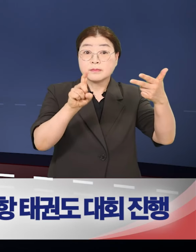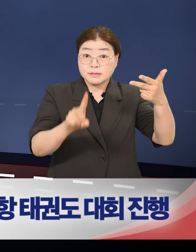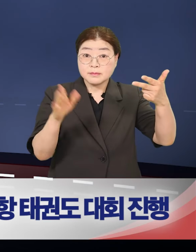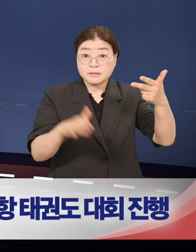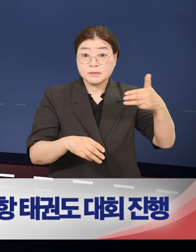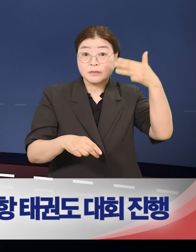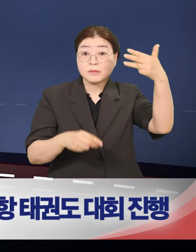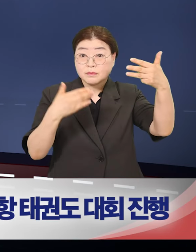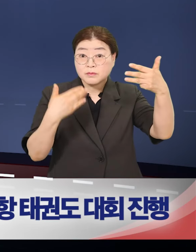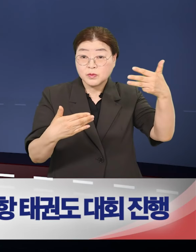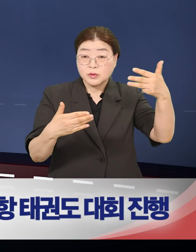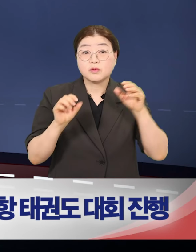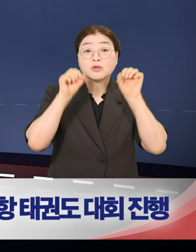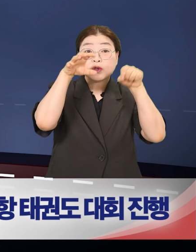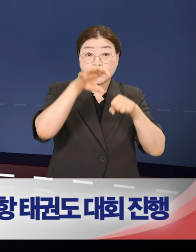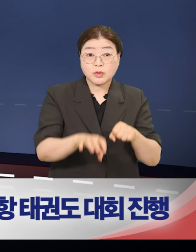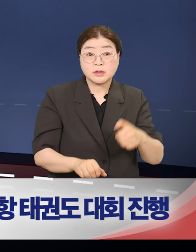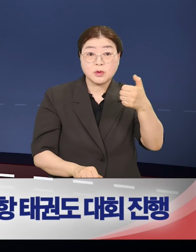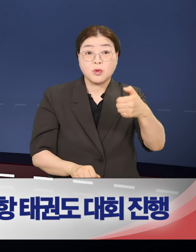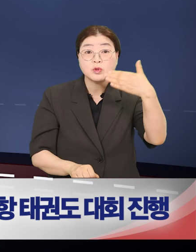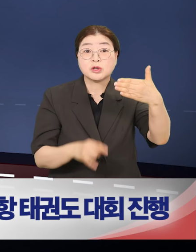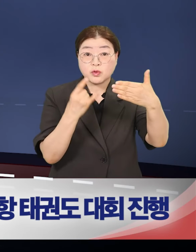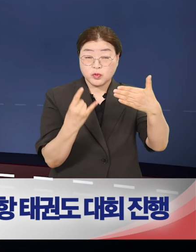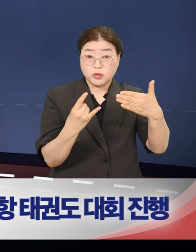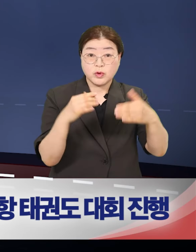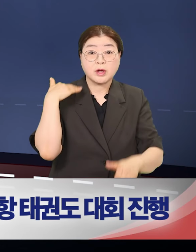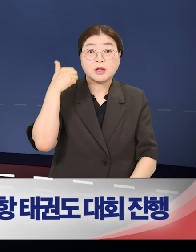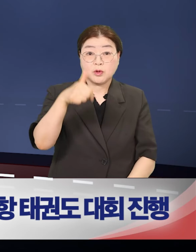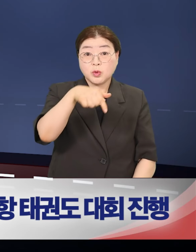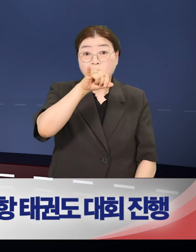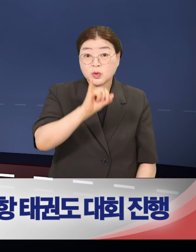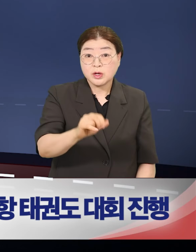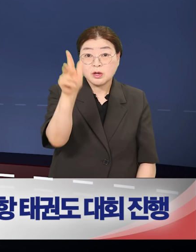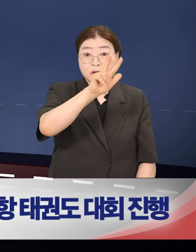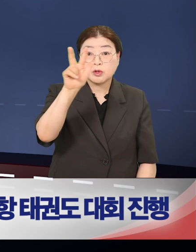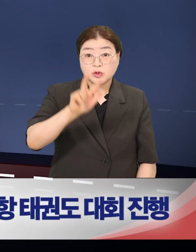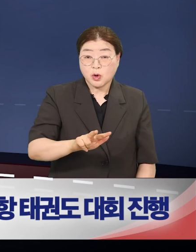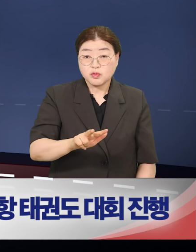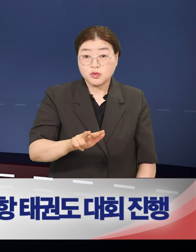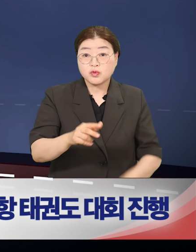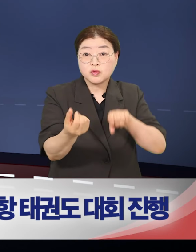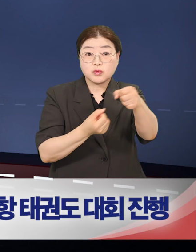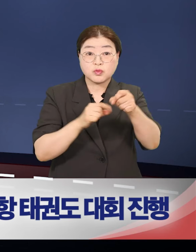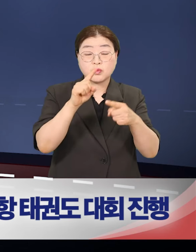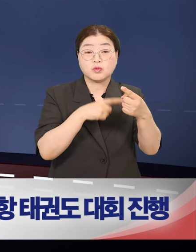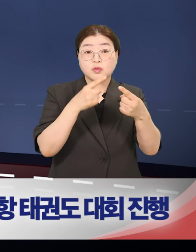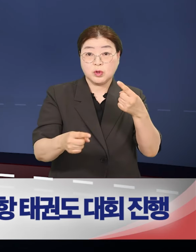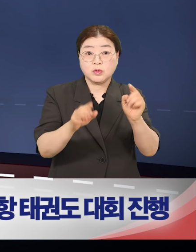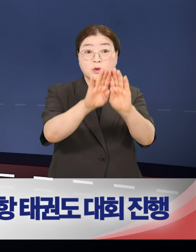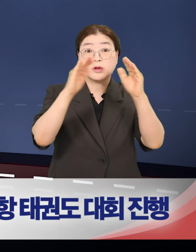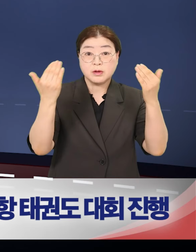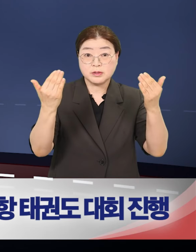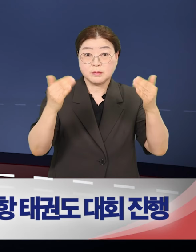지난 7월 31일부터 8월 9일까지 보원체육관에서 제59회 대통령기 전국단체 대항 태권도